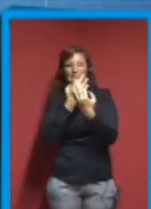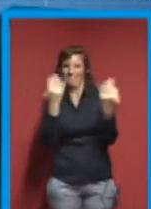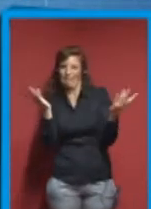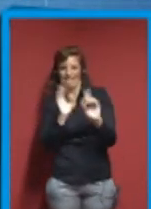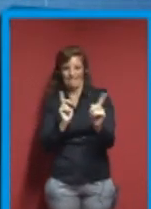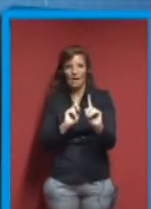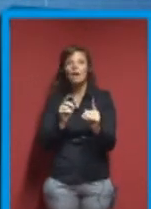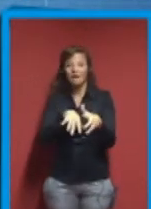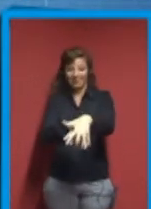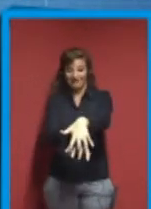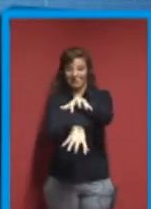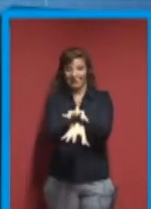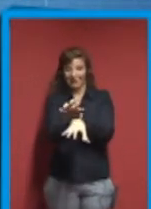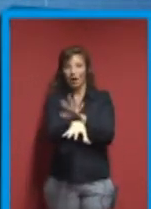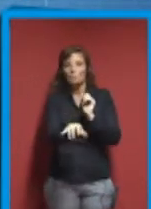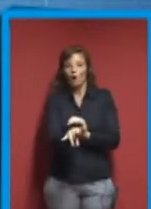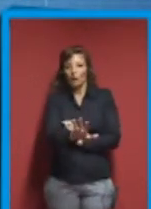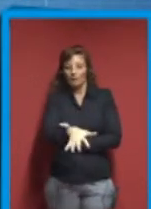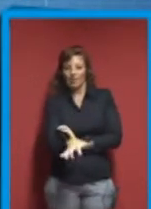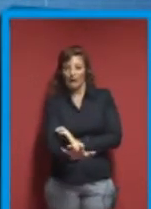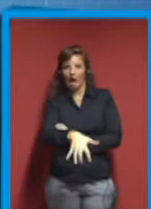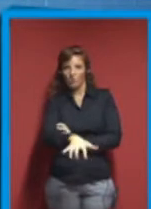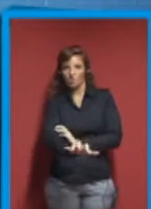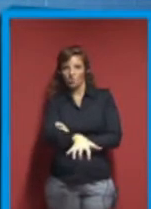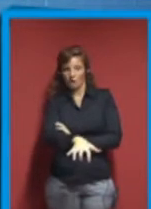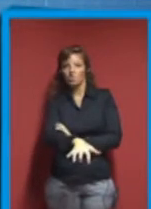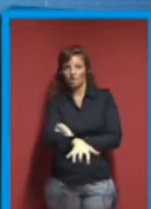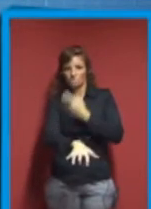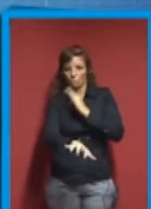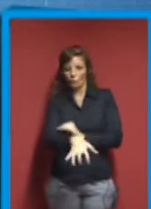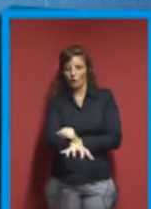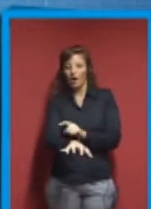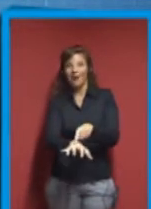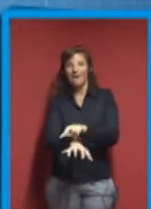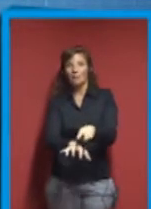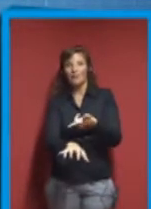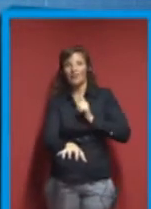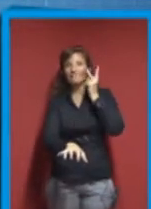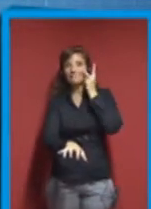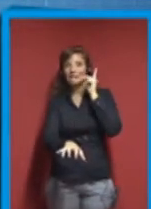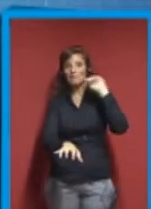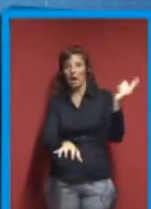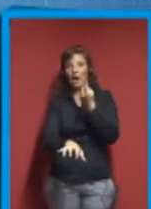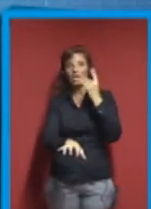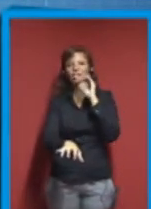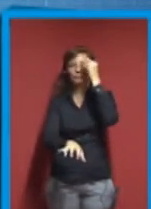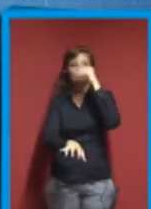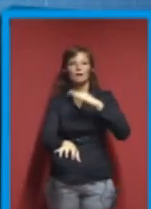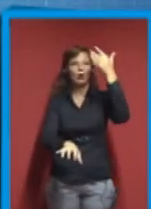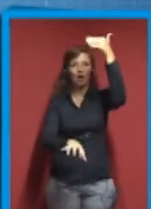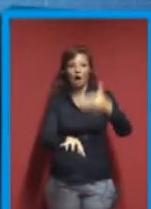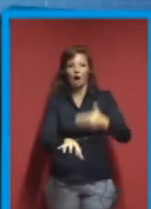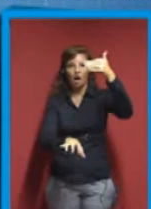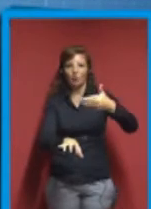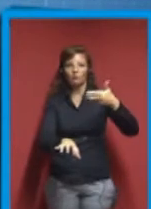possibile muovere la mano. E praticamente vi fa vedere grazie ai tensori se state per sbattere